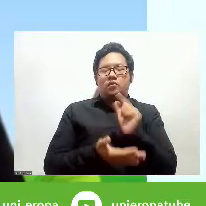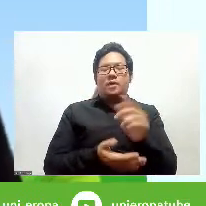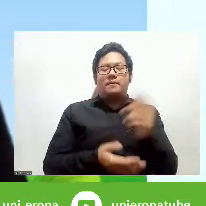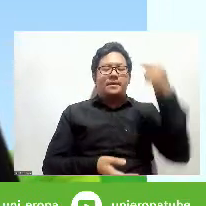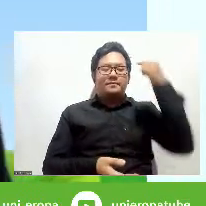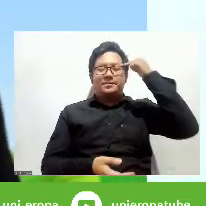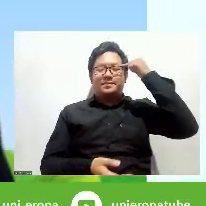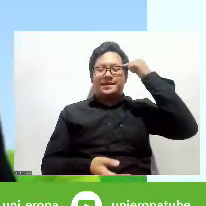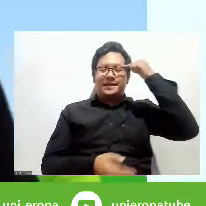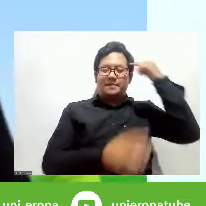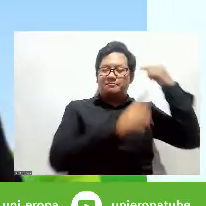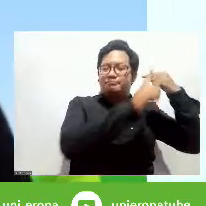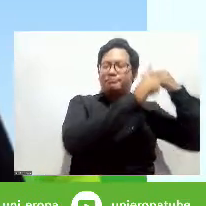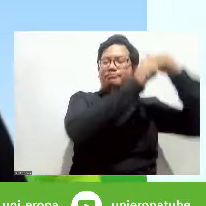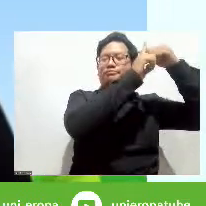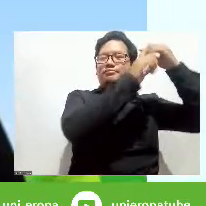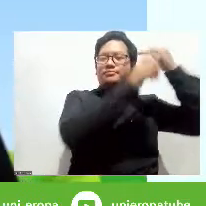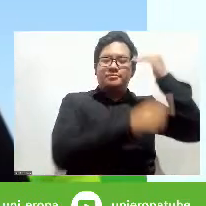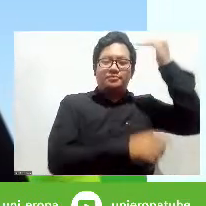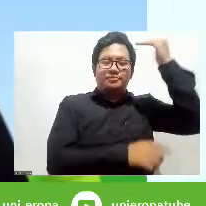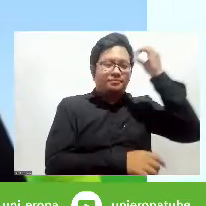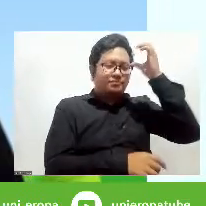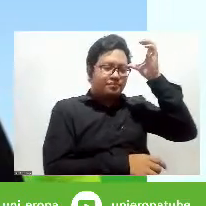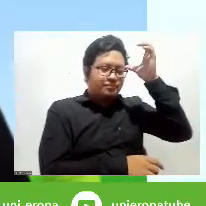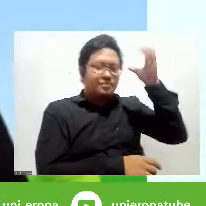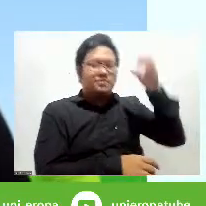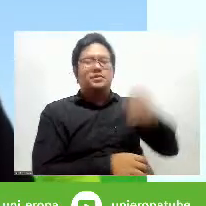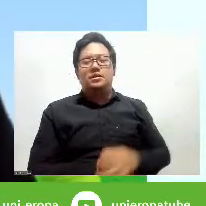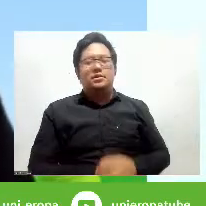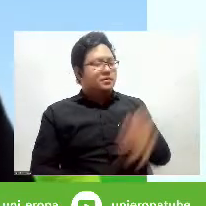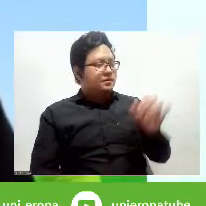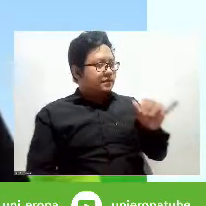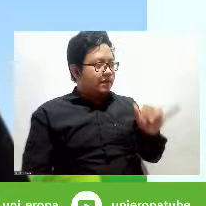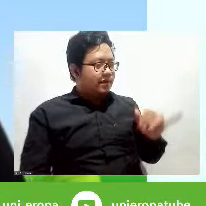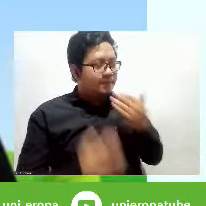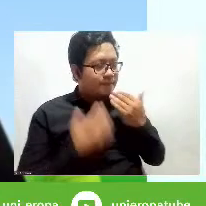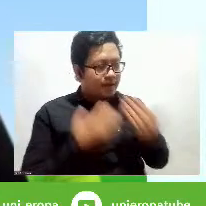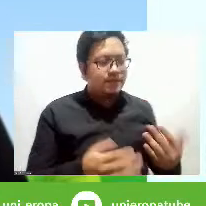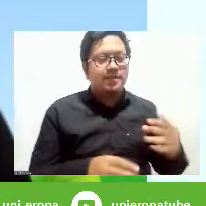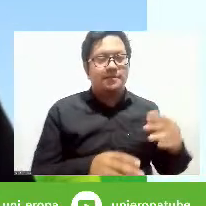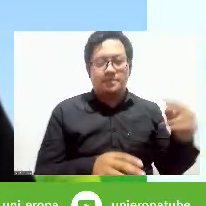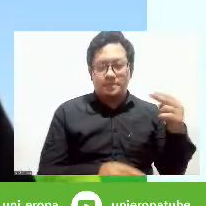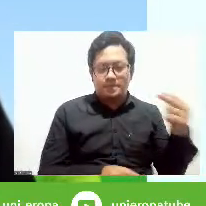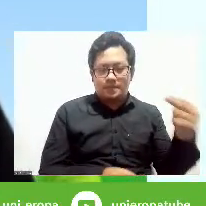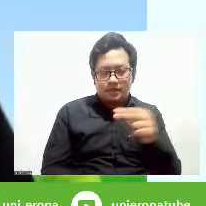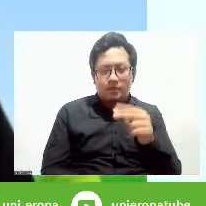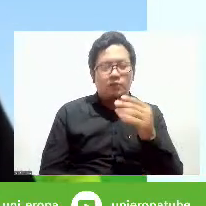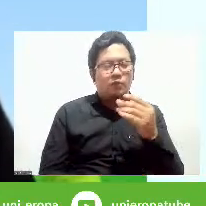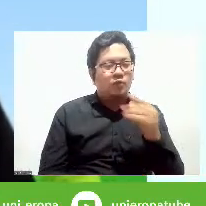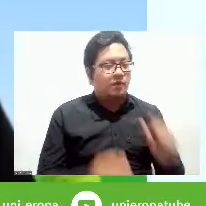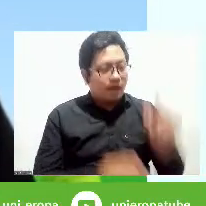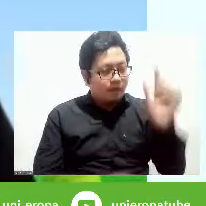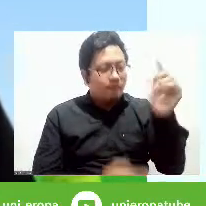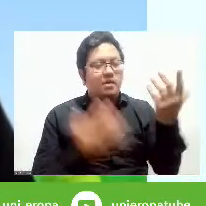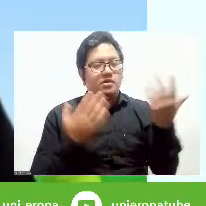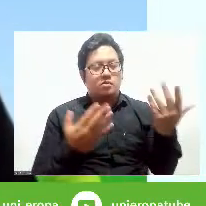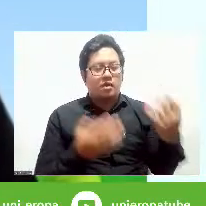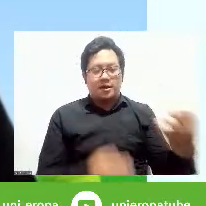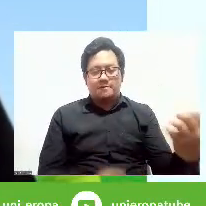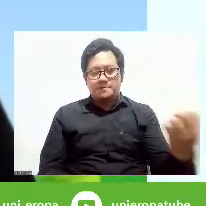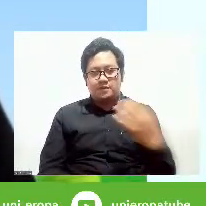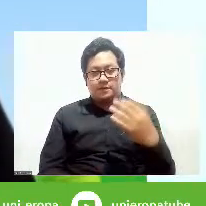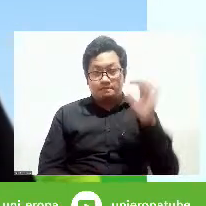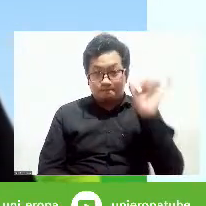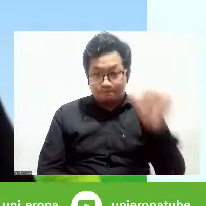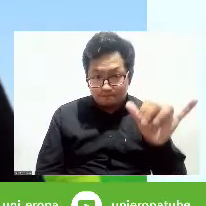baik-baik Terima kasih banyak mebin untuk konser pertamanya itu dia tadi Semoga cukup menjawab Ya tadi atas pertanyaannya